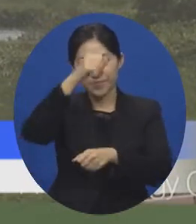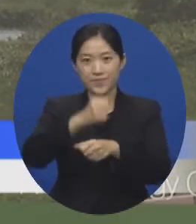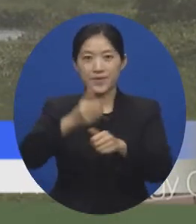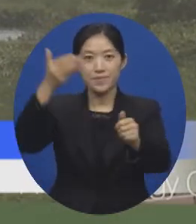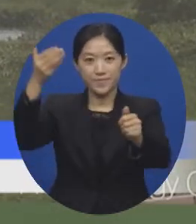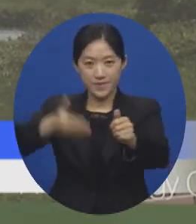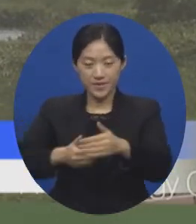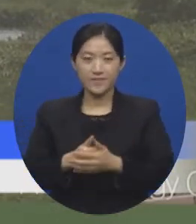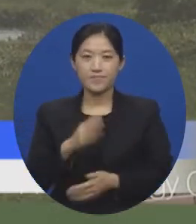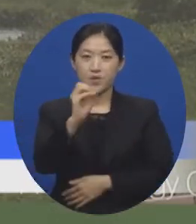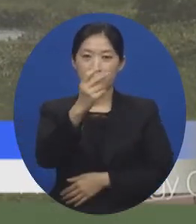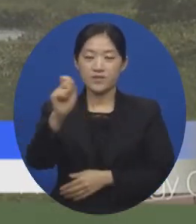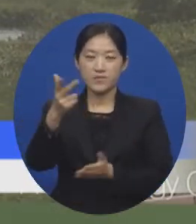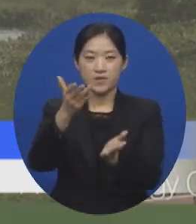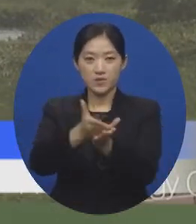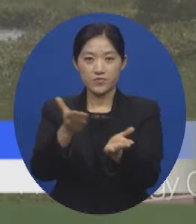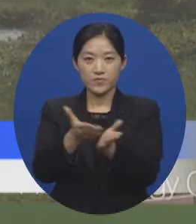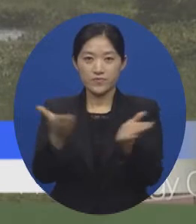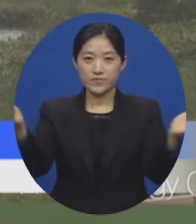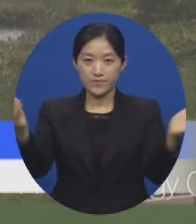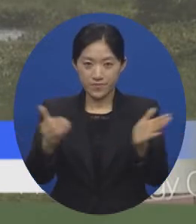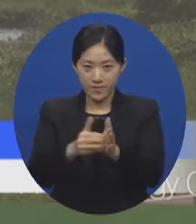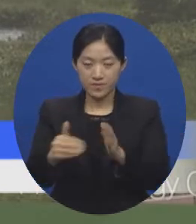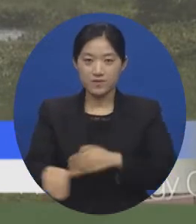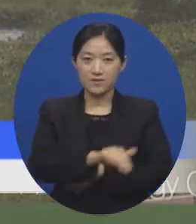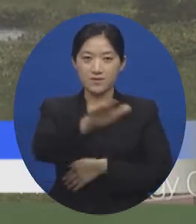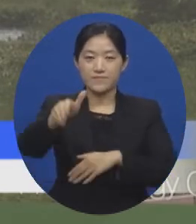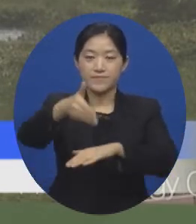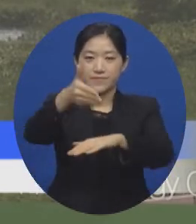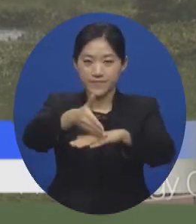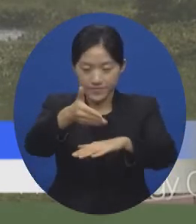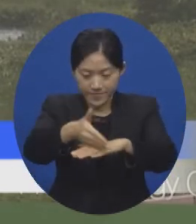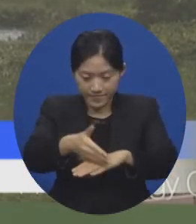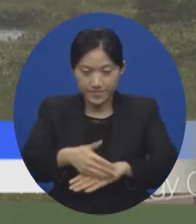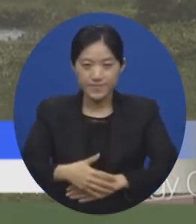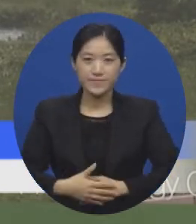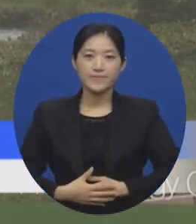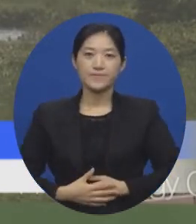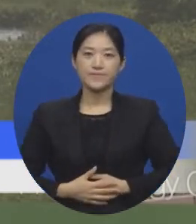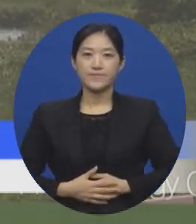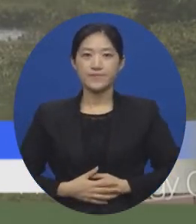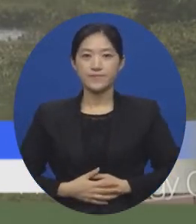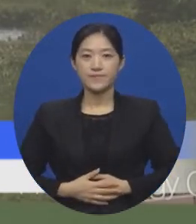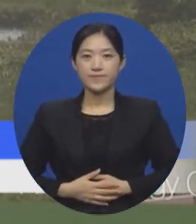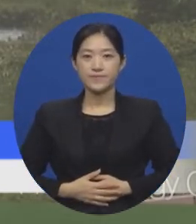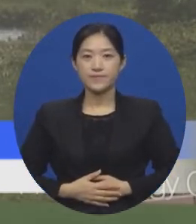이상으로 OSTV 뉴스를 마치겠습니다. 시청해주신 여러분 고맙습니다.